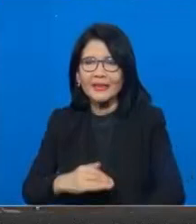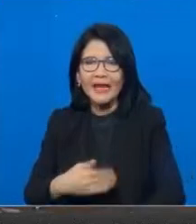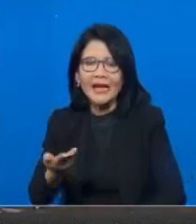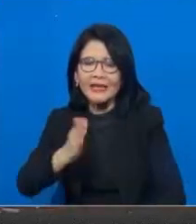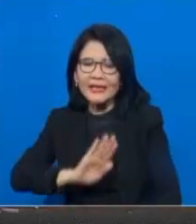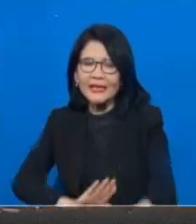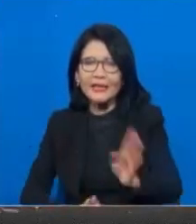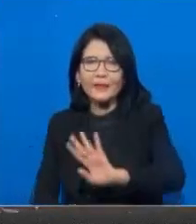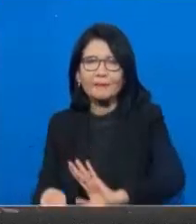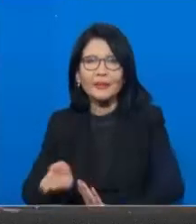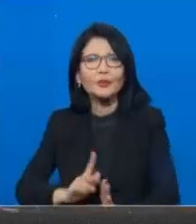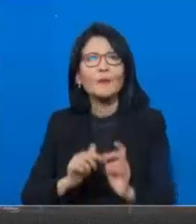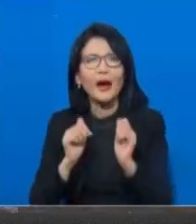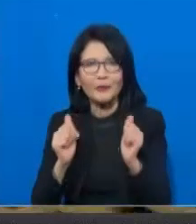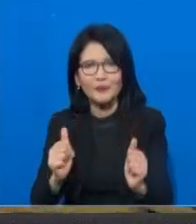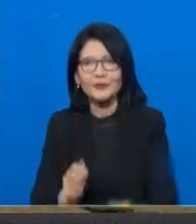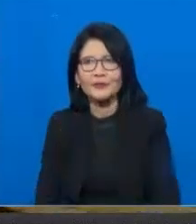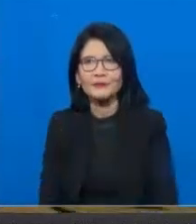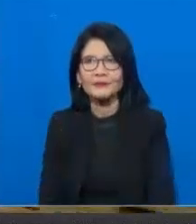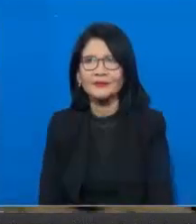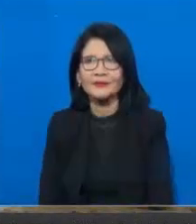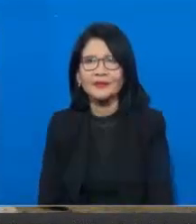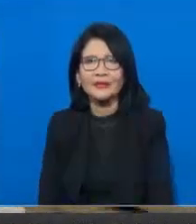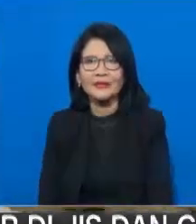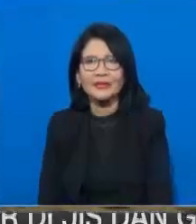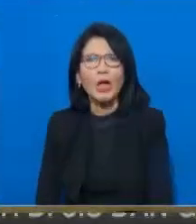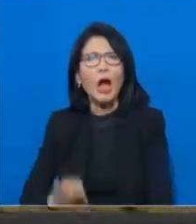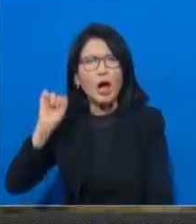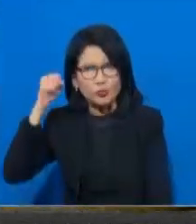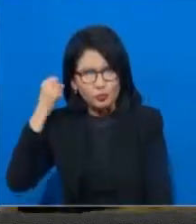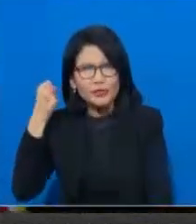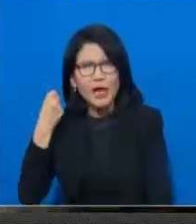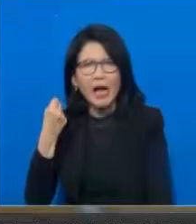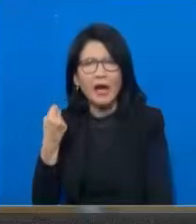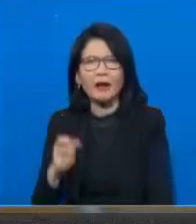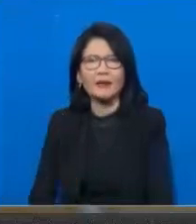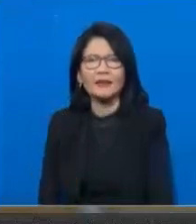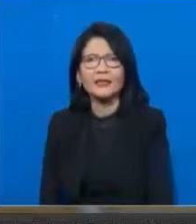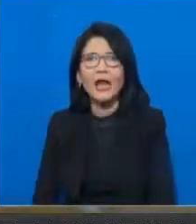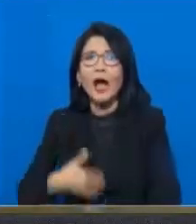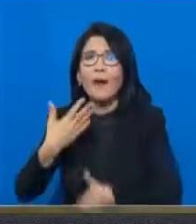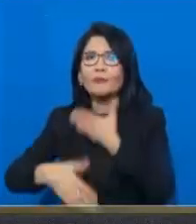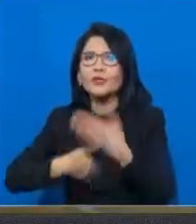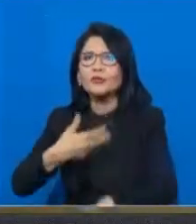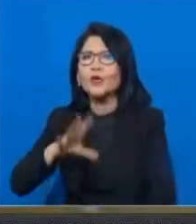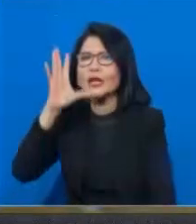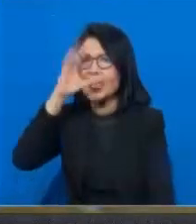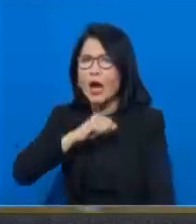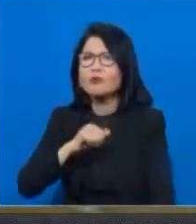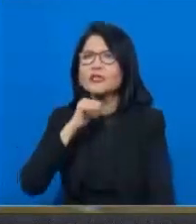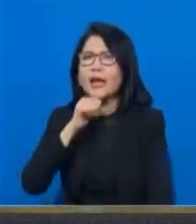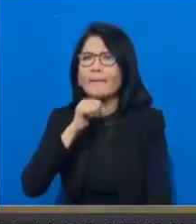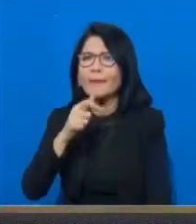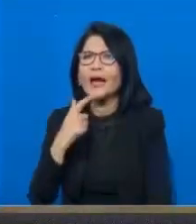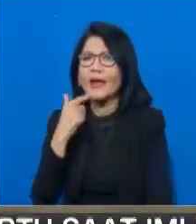jali menunjukkan kaliber pelipatnya. Tak sembarang orang diberikan mandat ini. Perusahaan ini tahu yang pantas menjaga tradisi